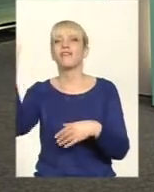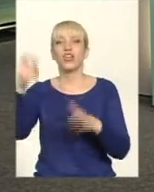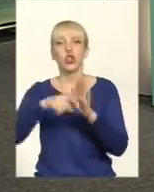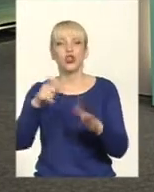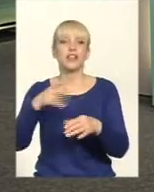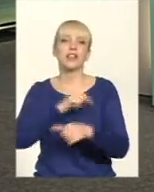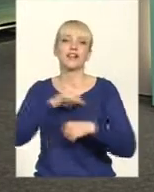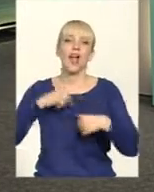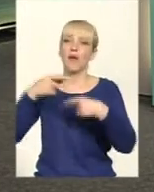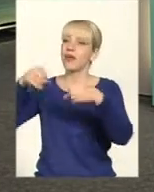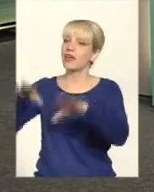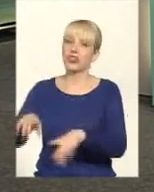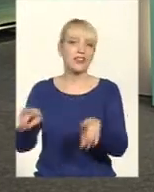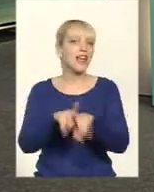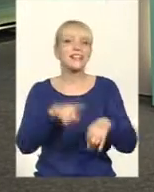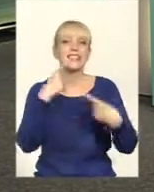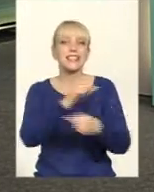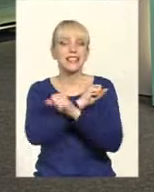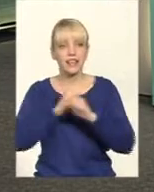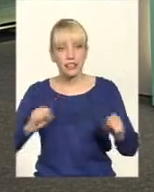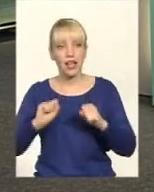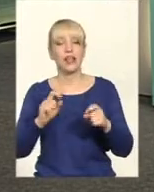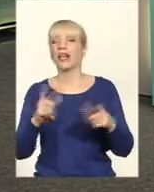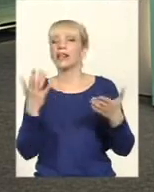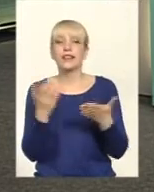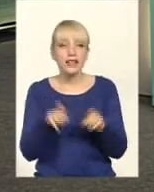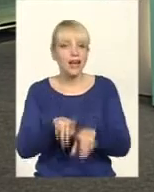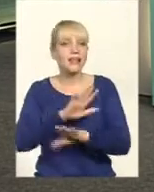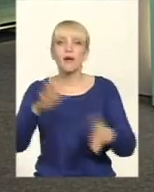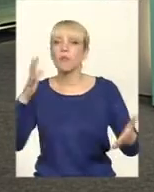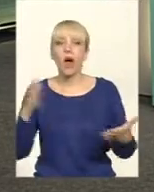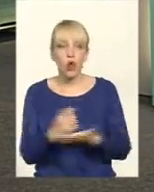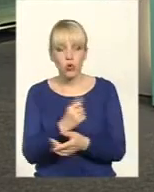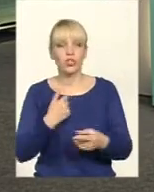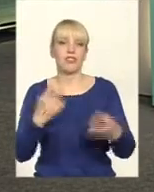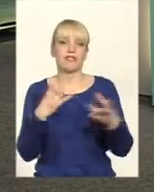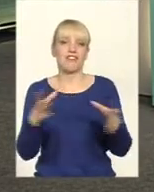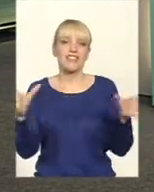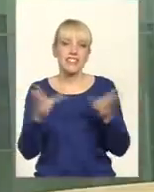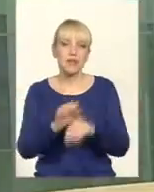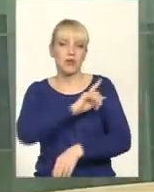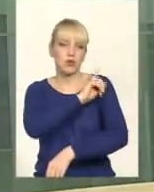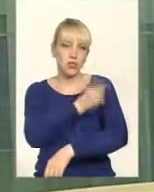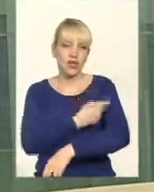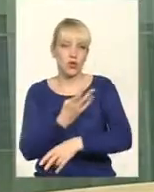сами, а мы здесь будем жить. Не получится так, поэтому, к сожалению, совместными усилиями надо решать этот